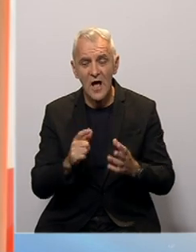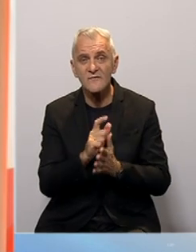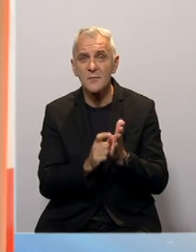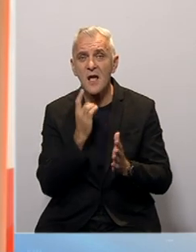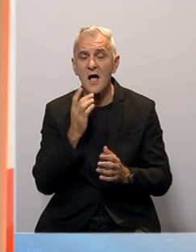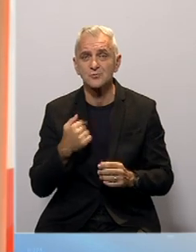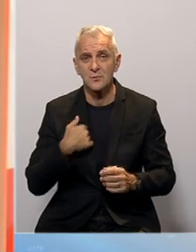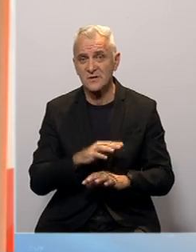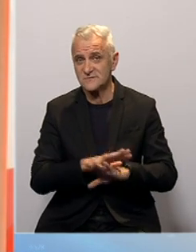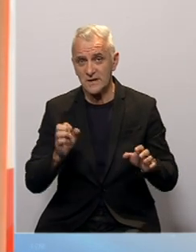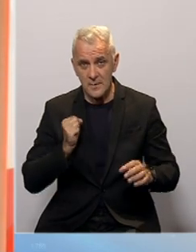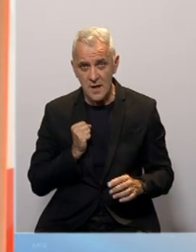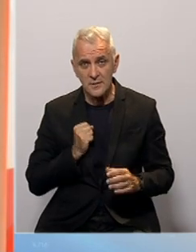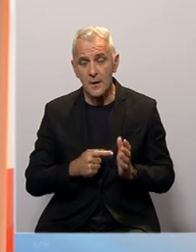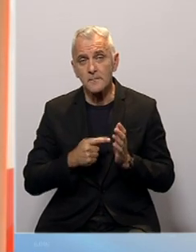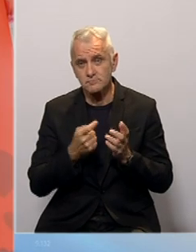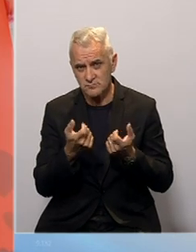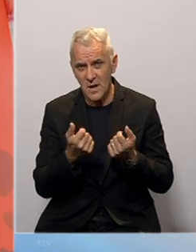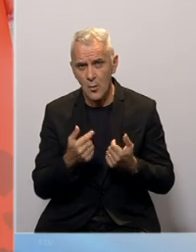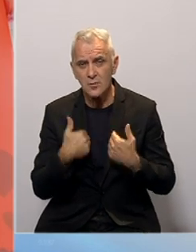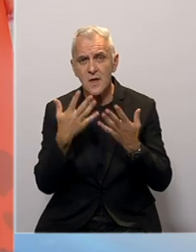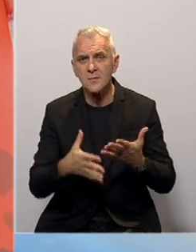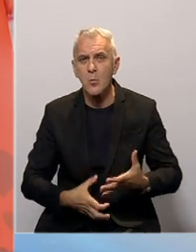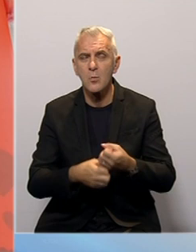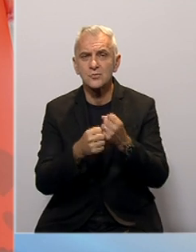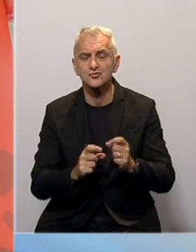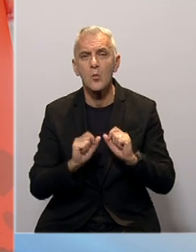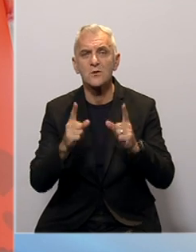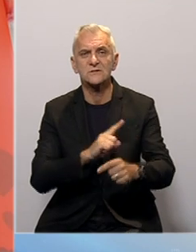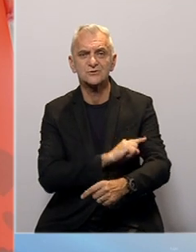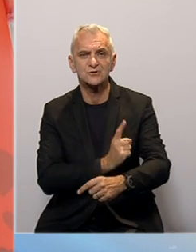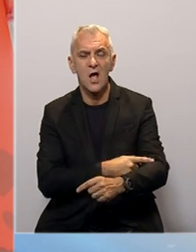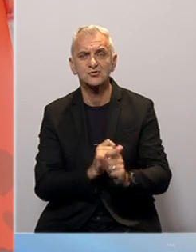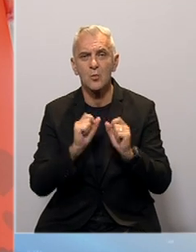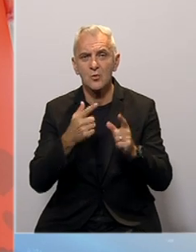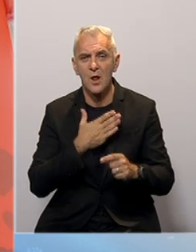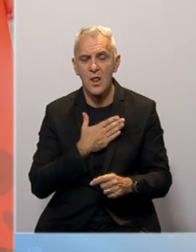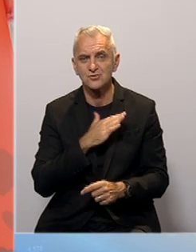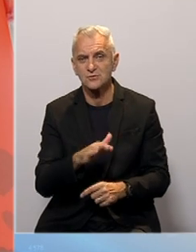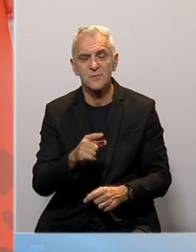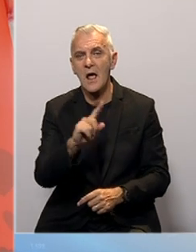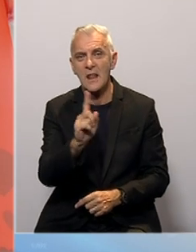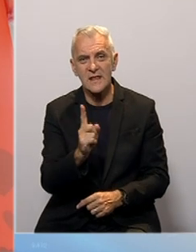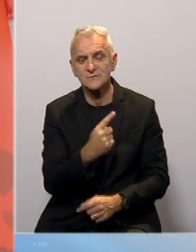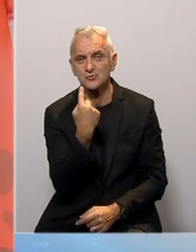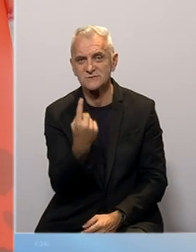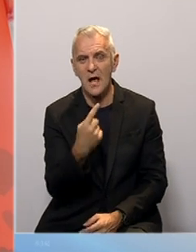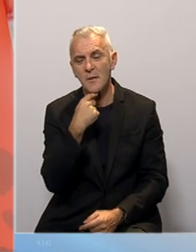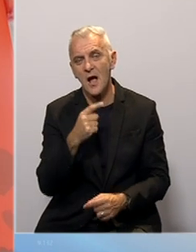svi imati priliku izraziti podršku i poslati snažnu poruku našim mališanima, a to je da nisu sami, navode iz